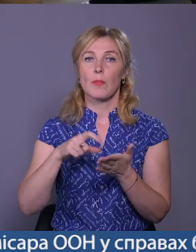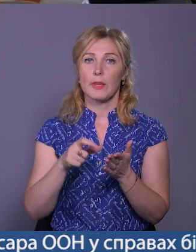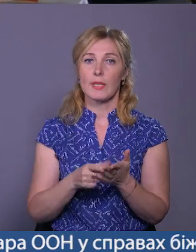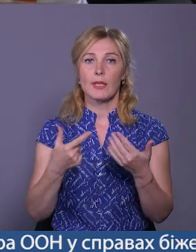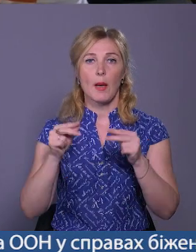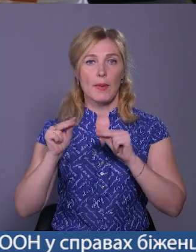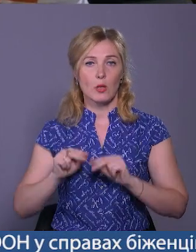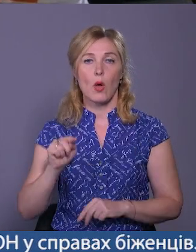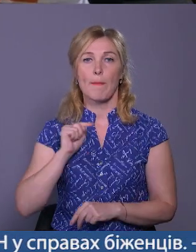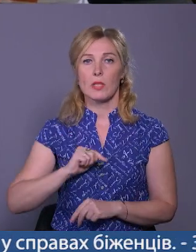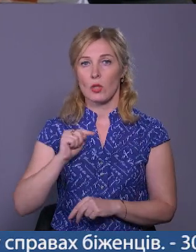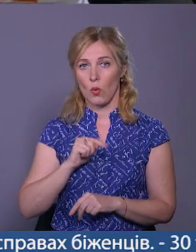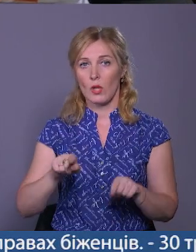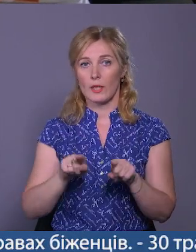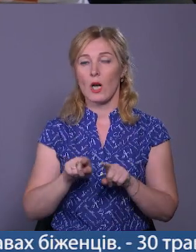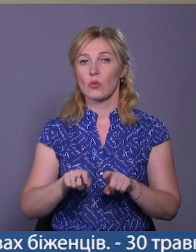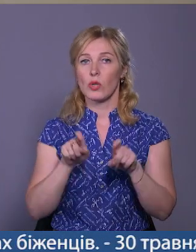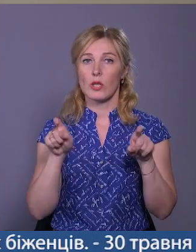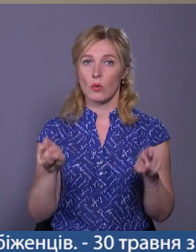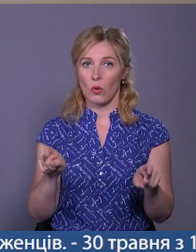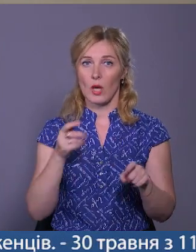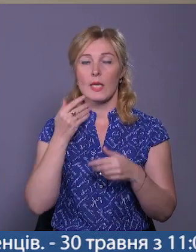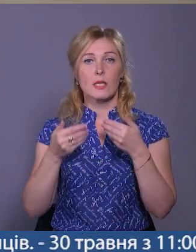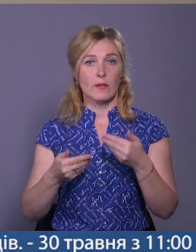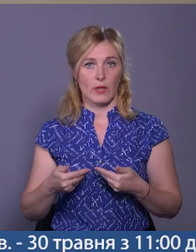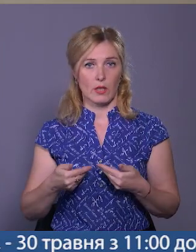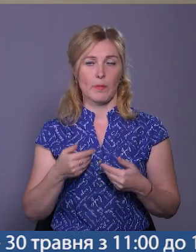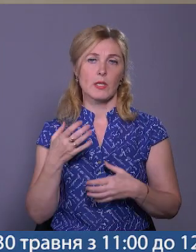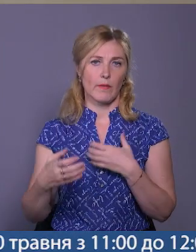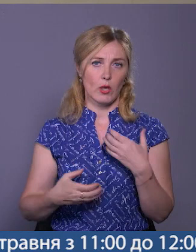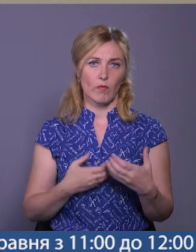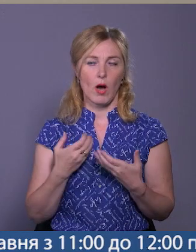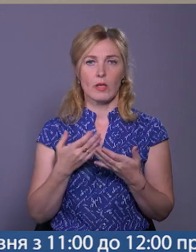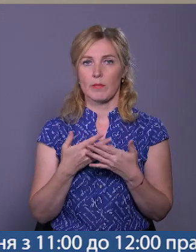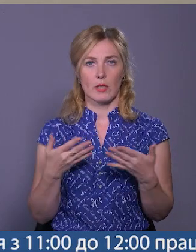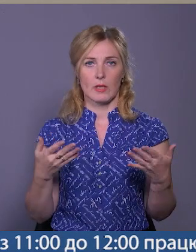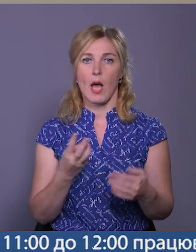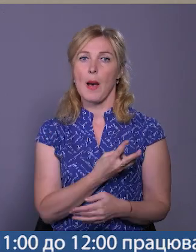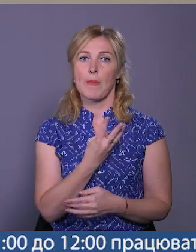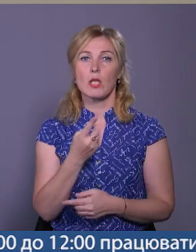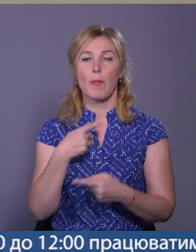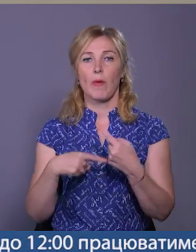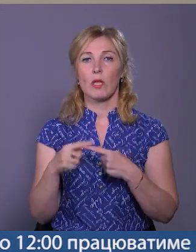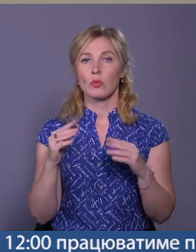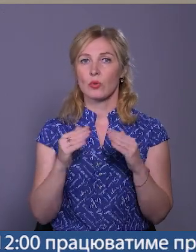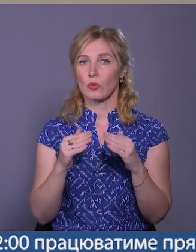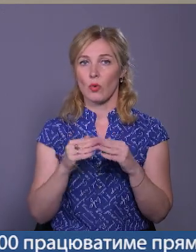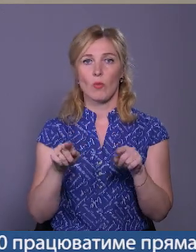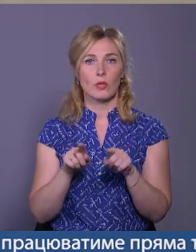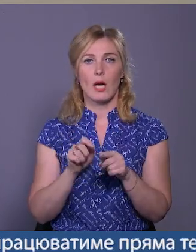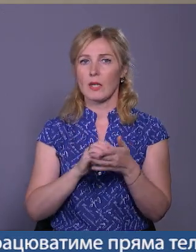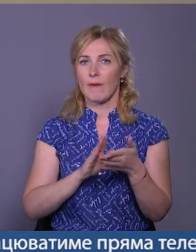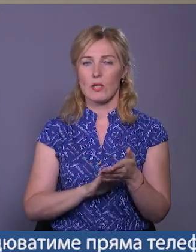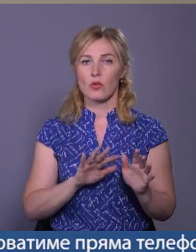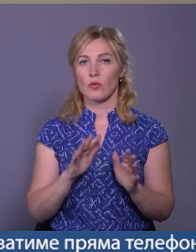де працюють психолог також аргінеколог звертаються там хвилюваннями тривога бажання повернутись додому така невизначеність